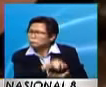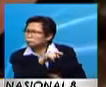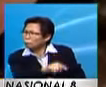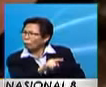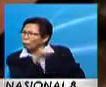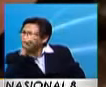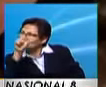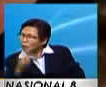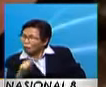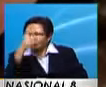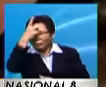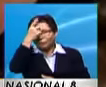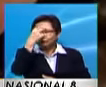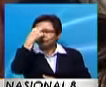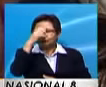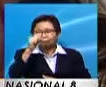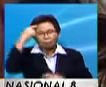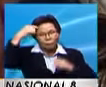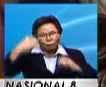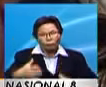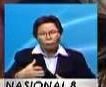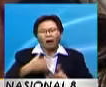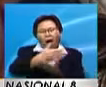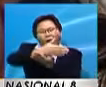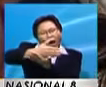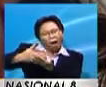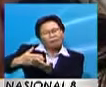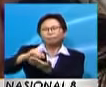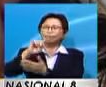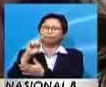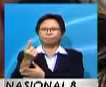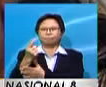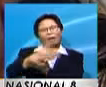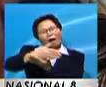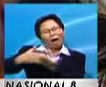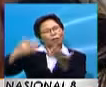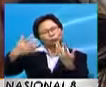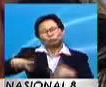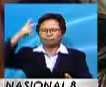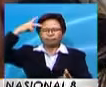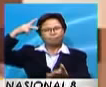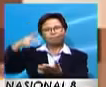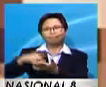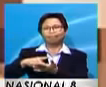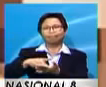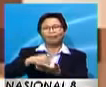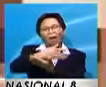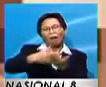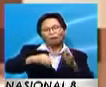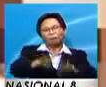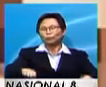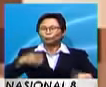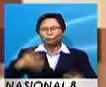jatuh ridata subramaniam mengesahkan sebahagianya telah dikenal pasca